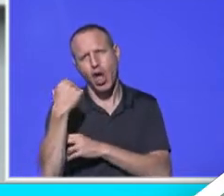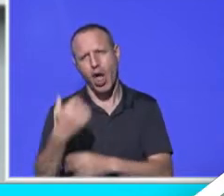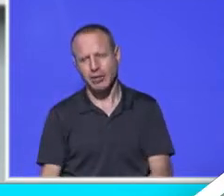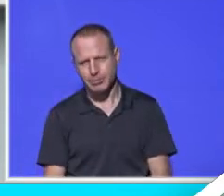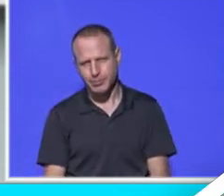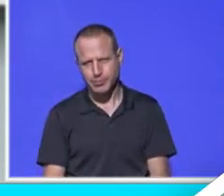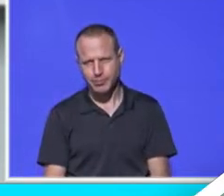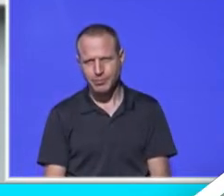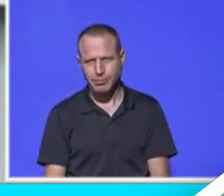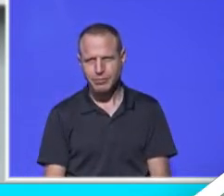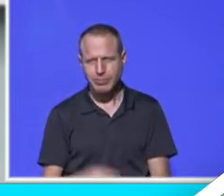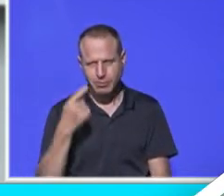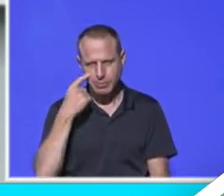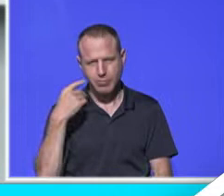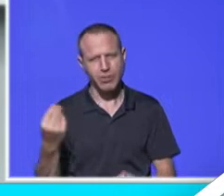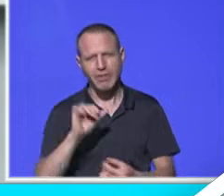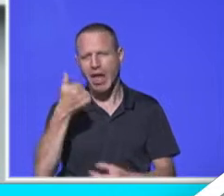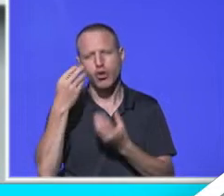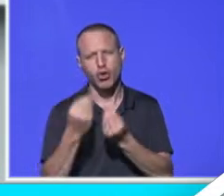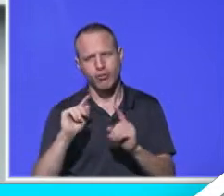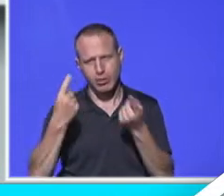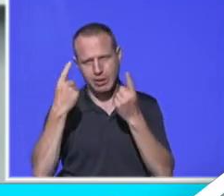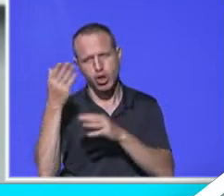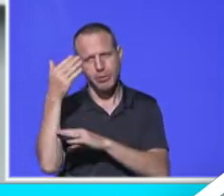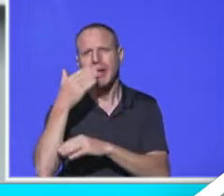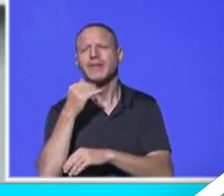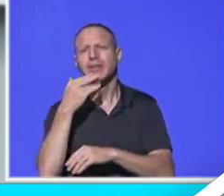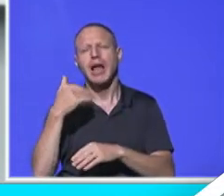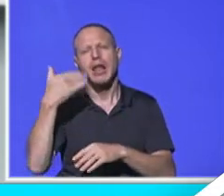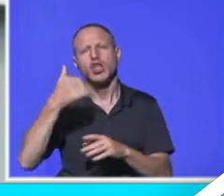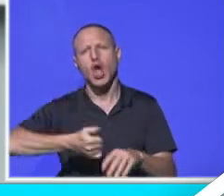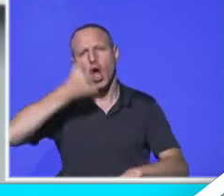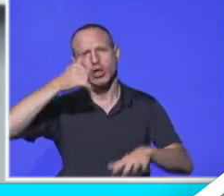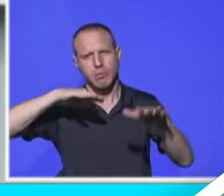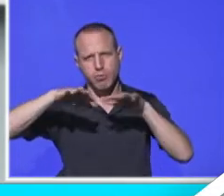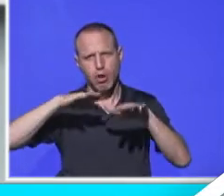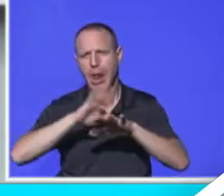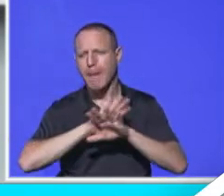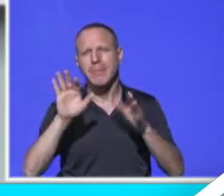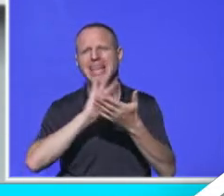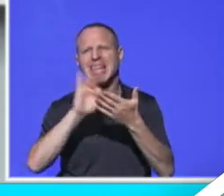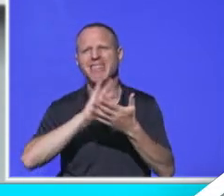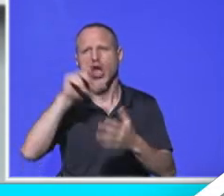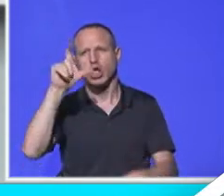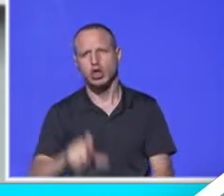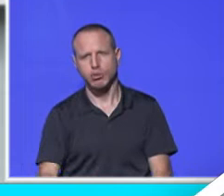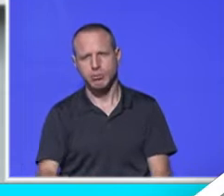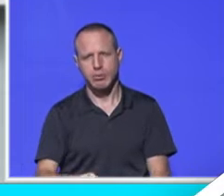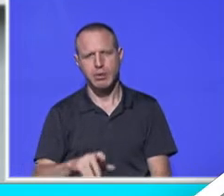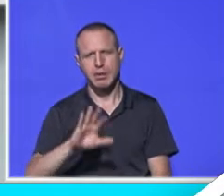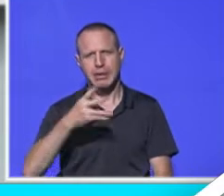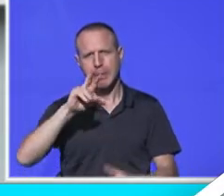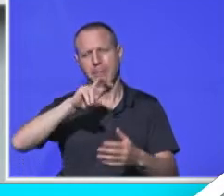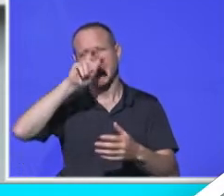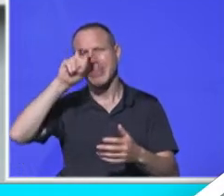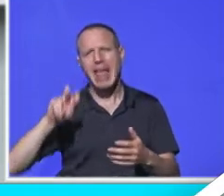תראי, הדבר הכי טוב שיקרה, שמדינת ישראל יהיה ראש ממשלה בלי כתבי אישום. אם נרד